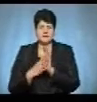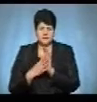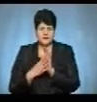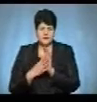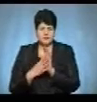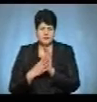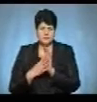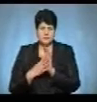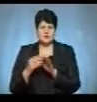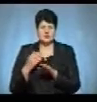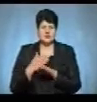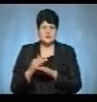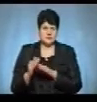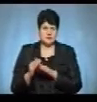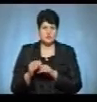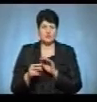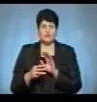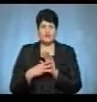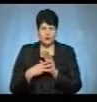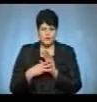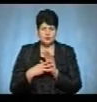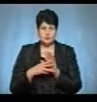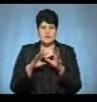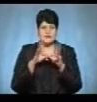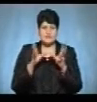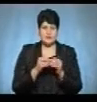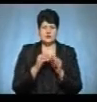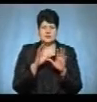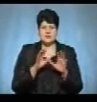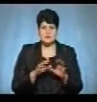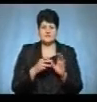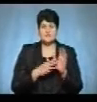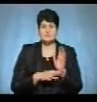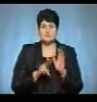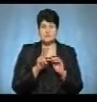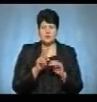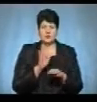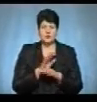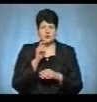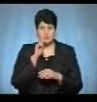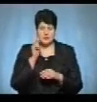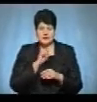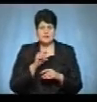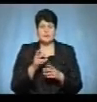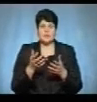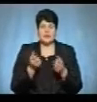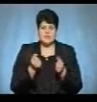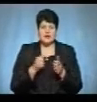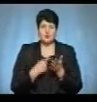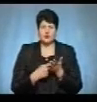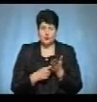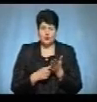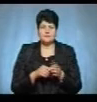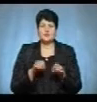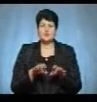79 частиною 8 та загальною статтею 72 КАС України поняття доказів,